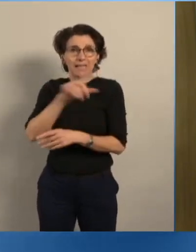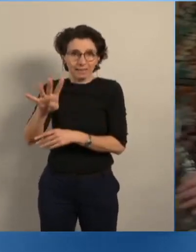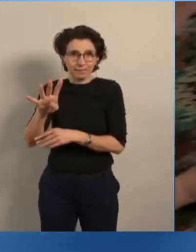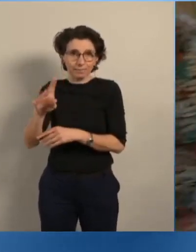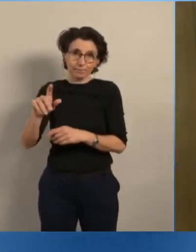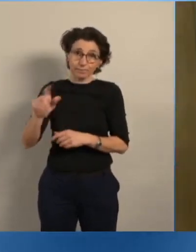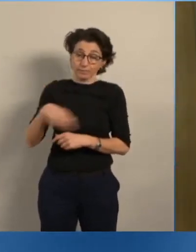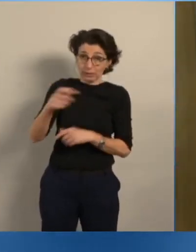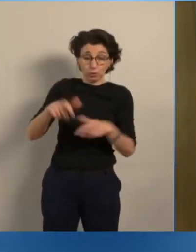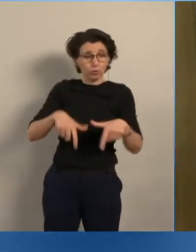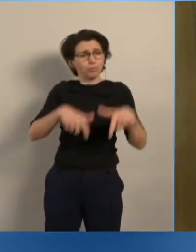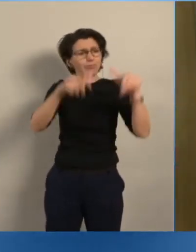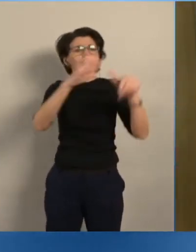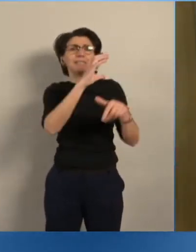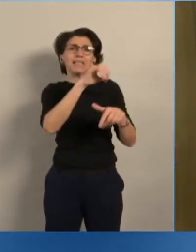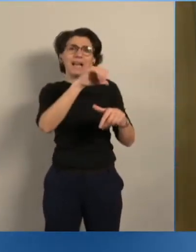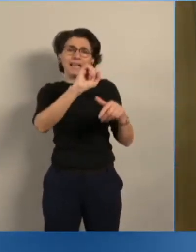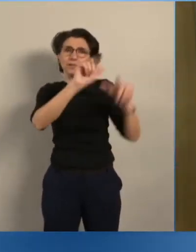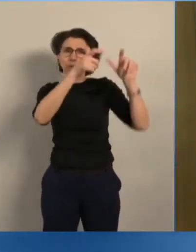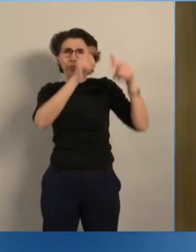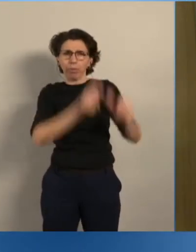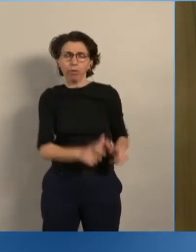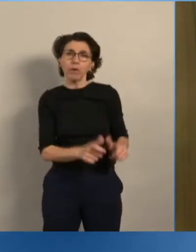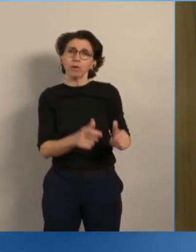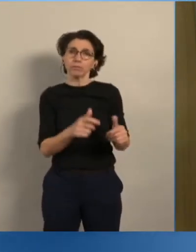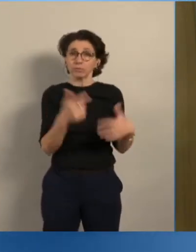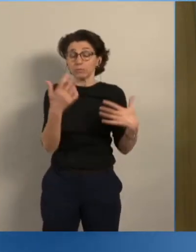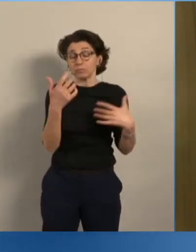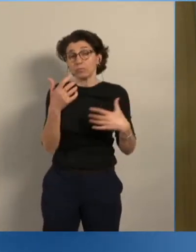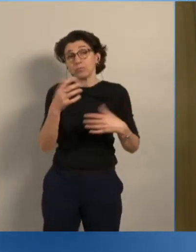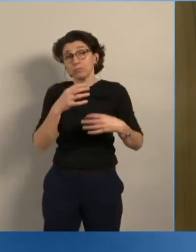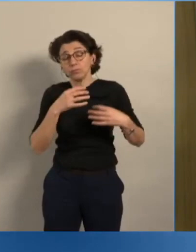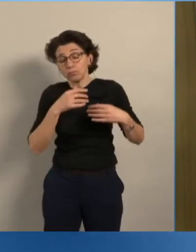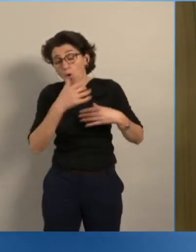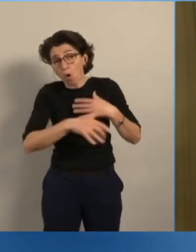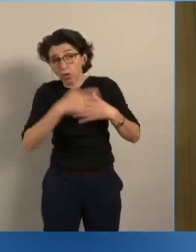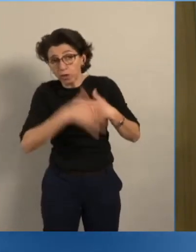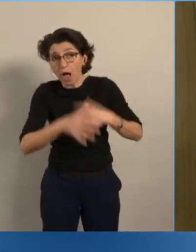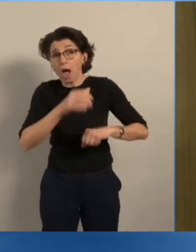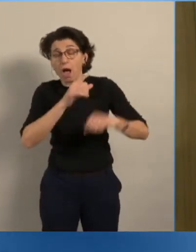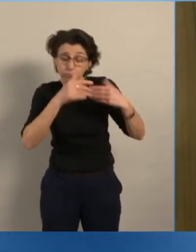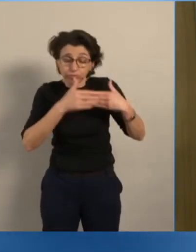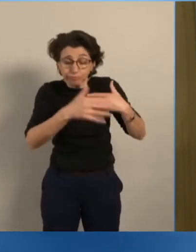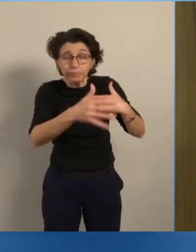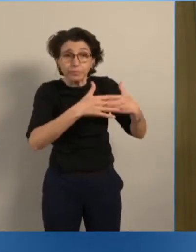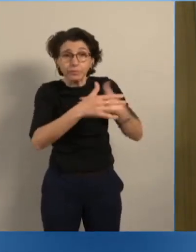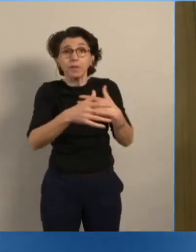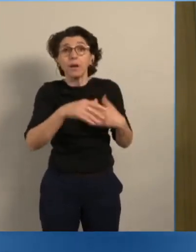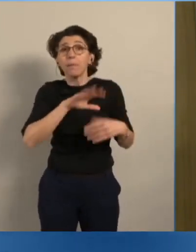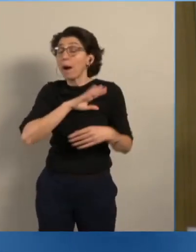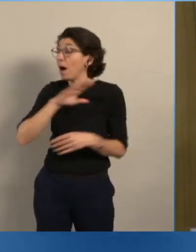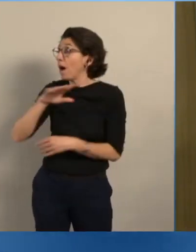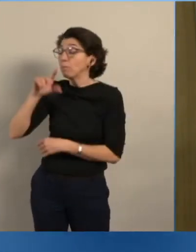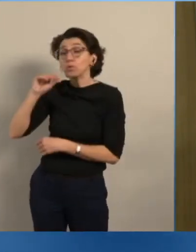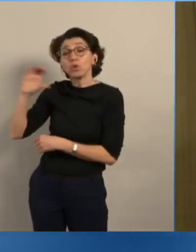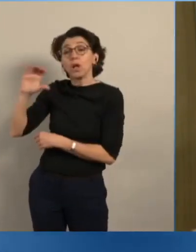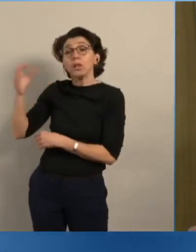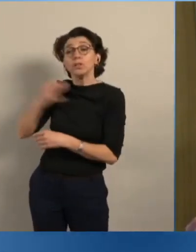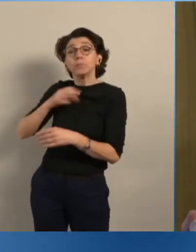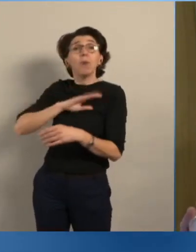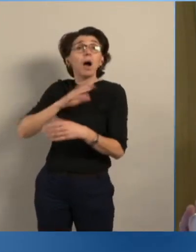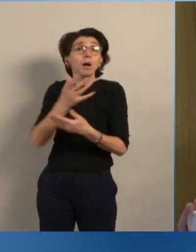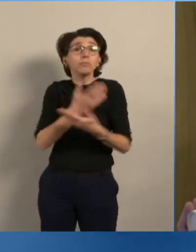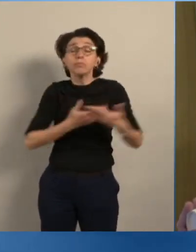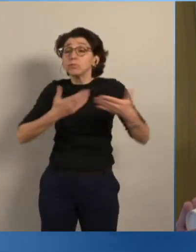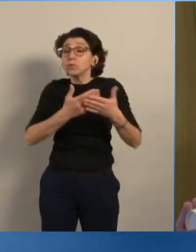dans la démolition du CCAS en raison, je cite M. Cada à l'époque, du contexte d'insécurité de l'Arlequin. Cela fait